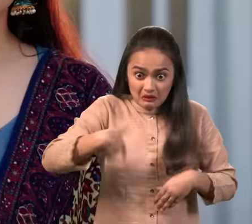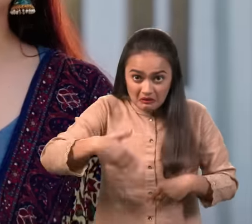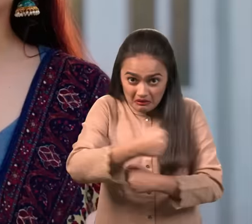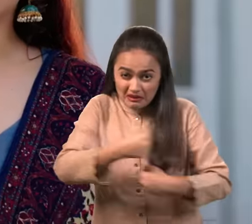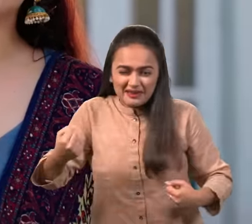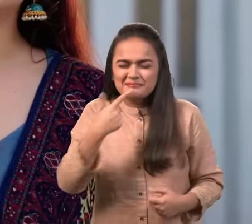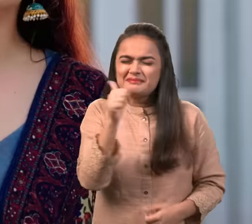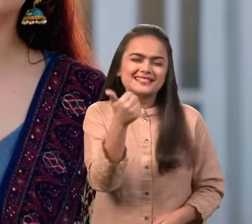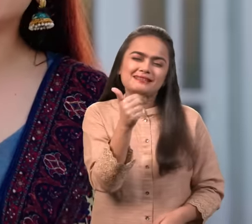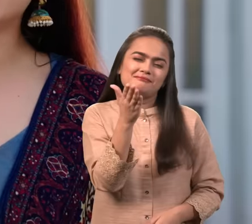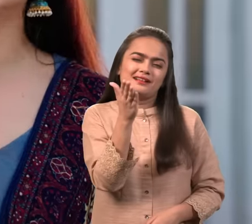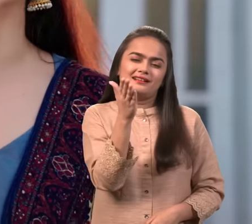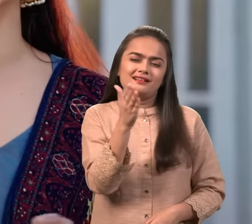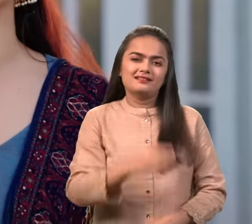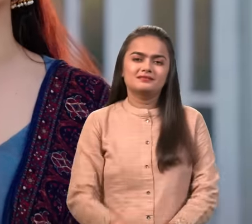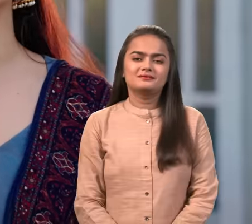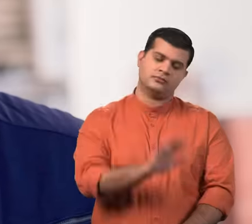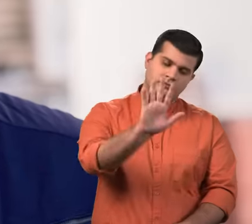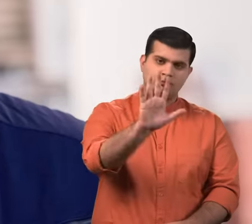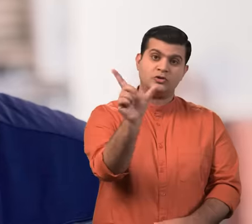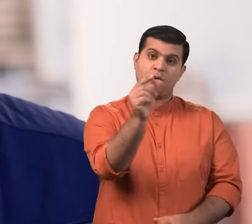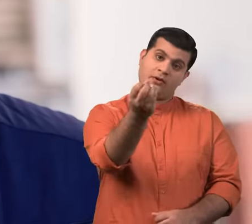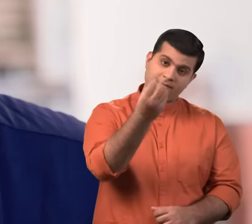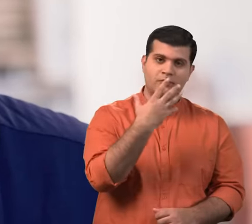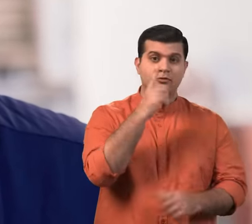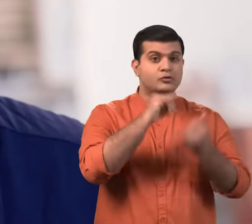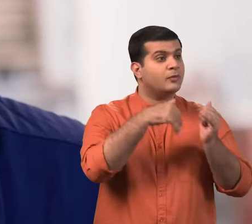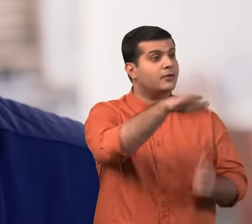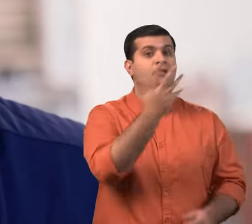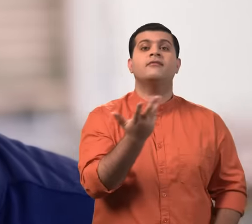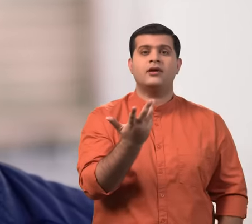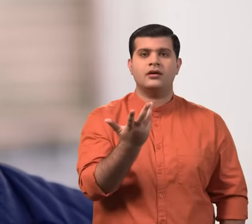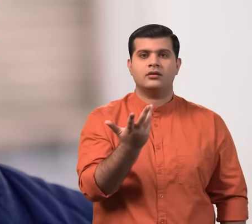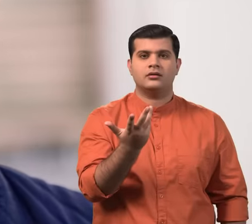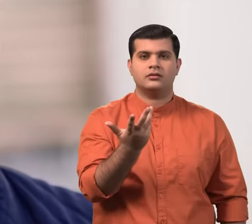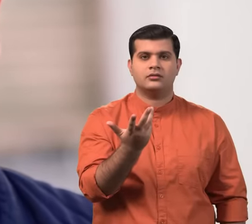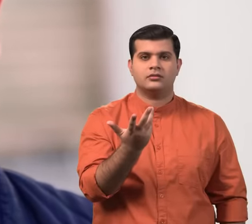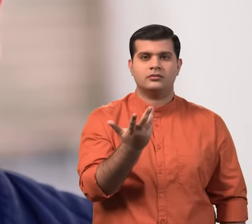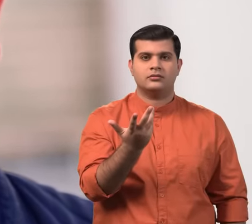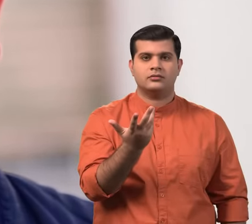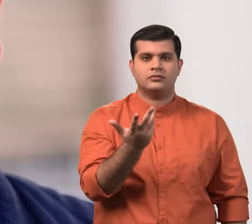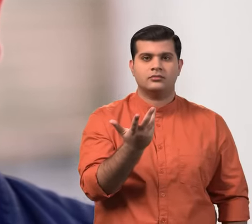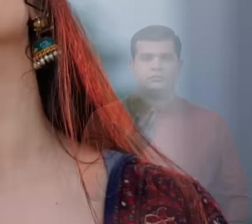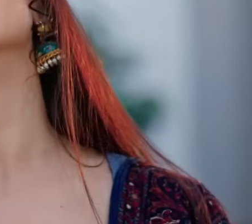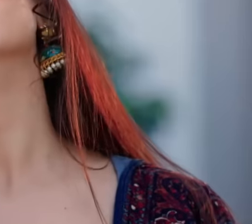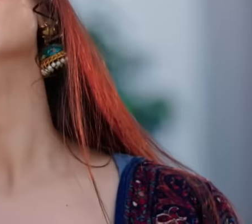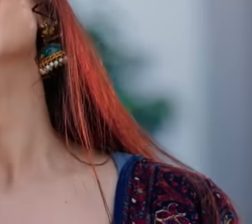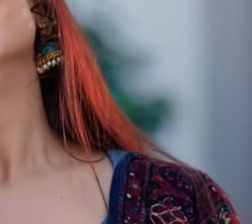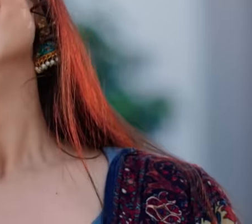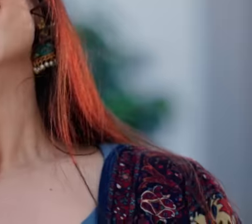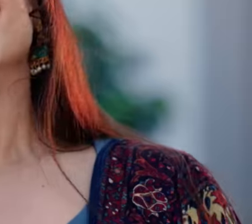पाया तो अब आगे तो क्या कर लेगा। आप बस मुझे इतना बताइए कि कहाँ गई है सौम्या।